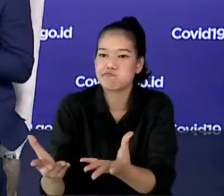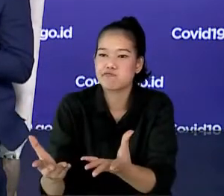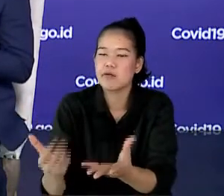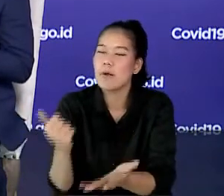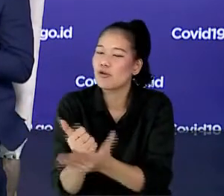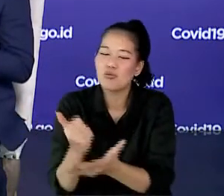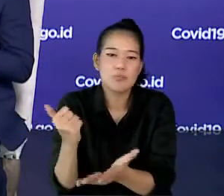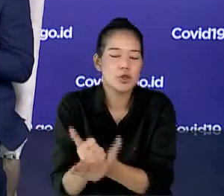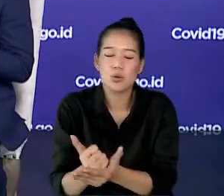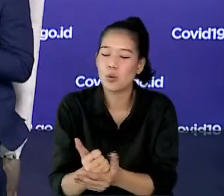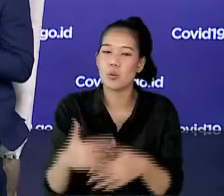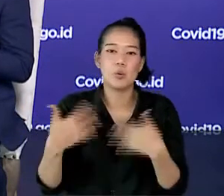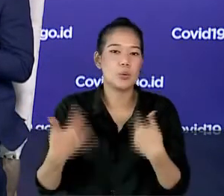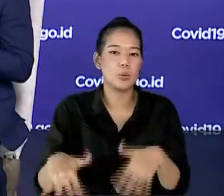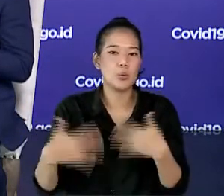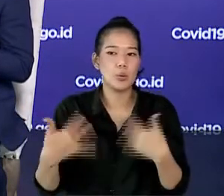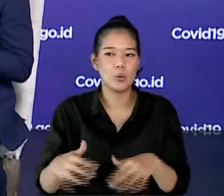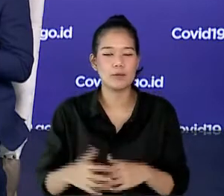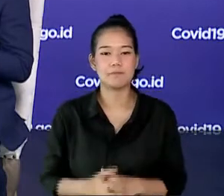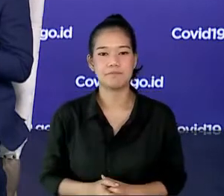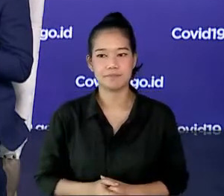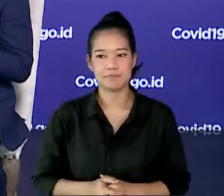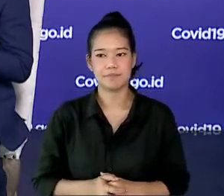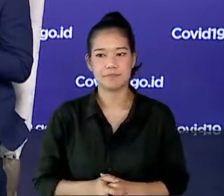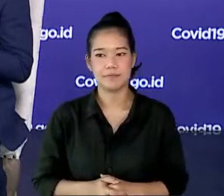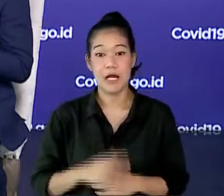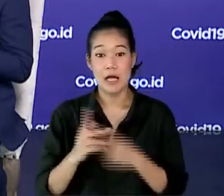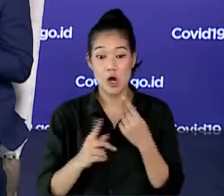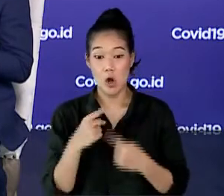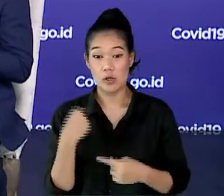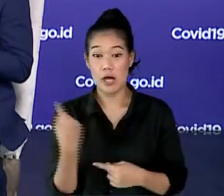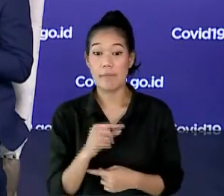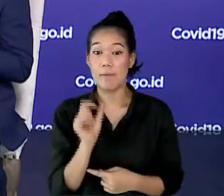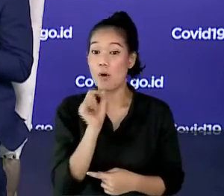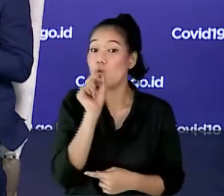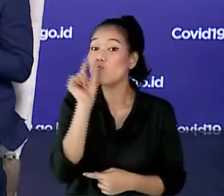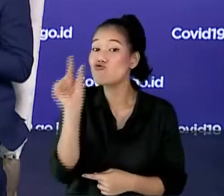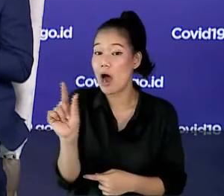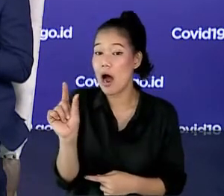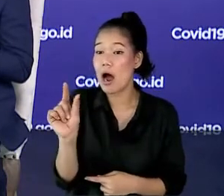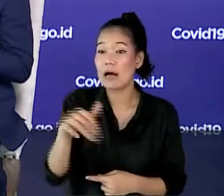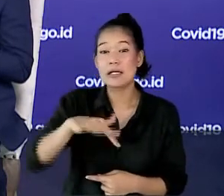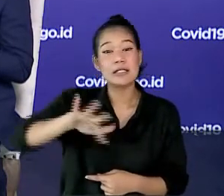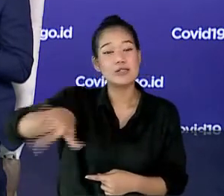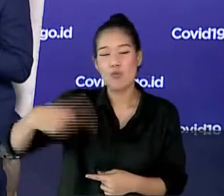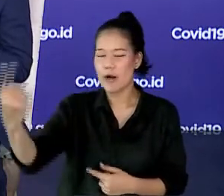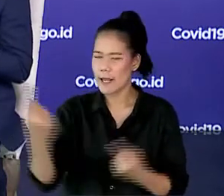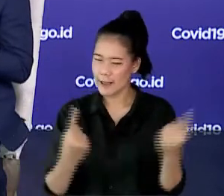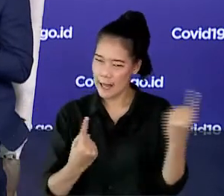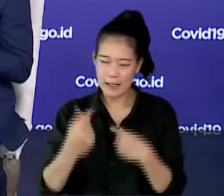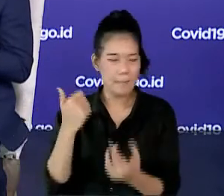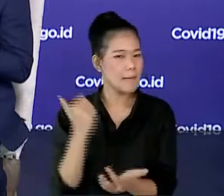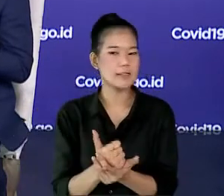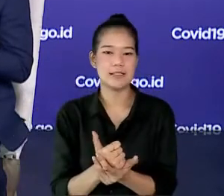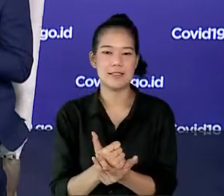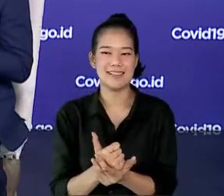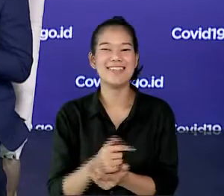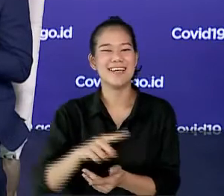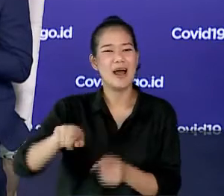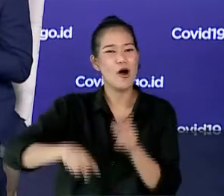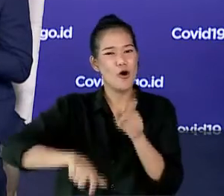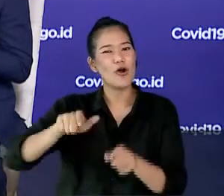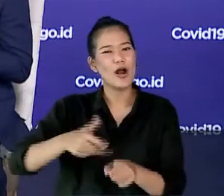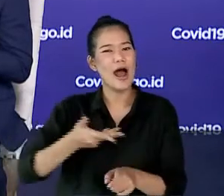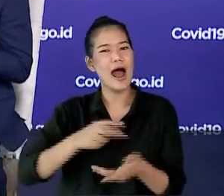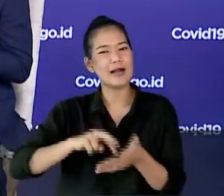dengan tulus, itu luar biasa. Kalau kami ngundang siapapun, itu hampir selalu datang. Siapapun. Jadi mereka